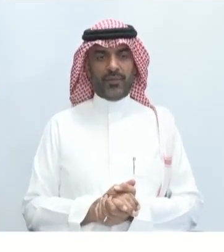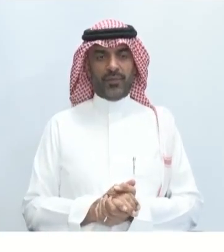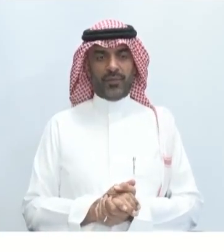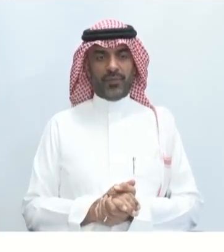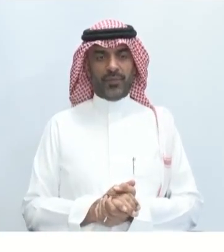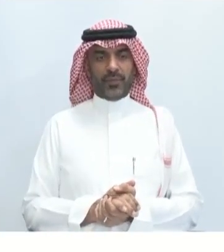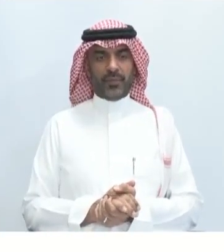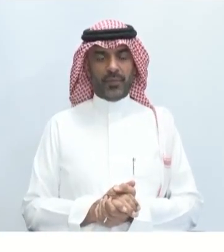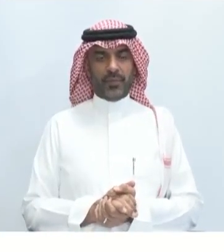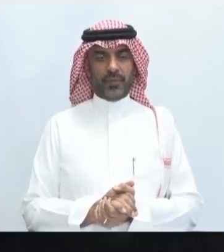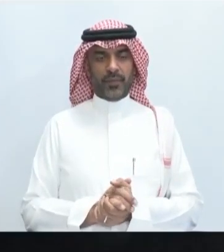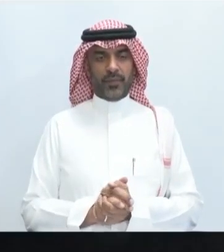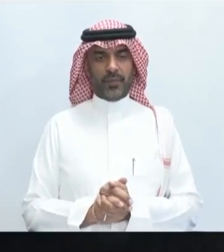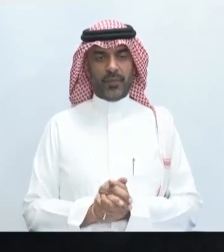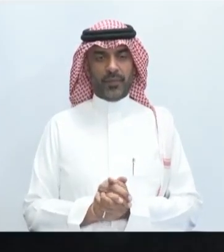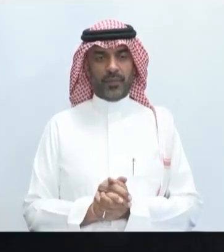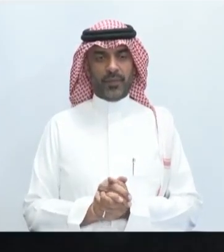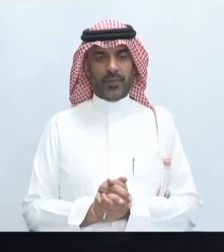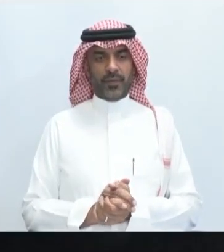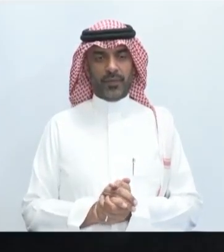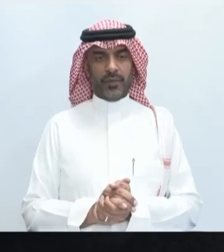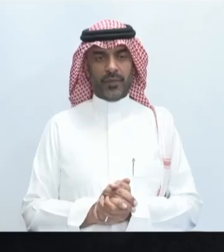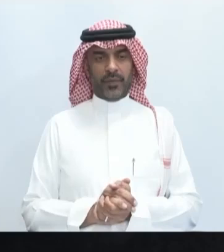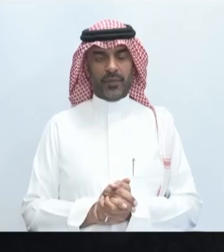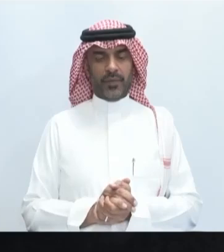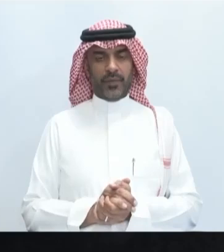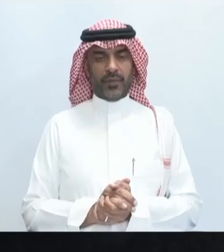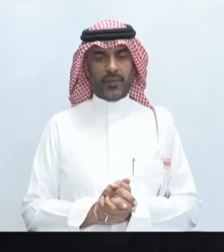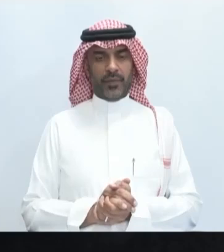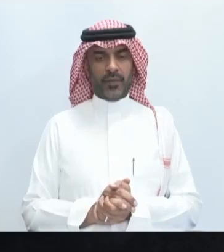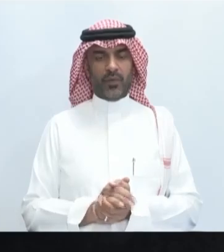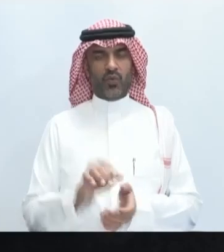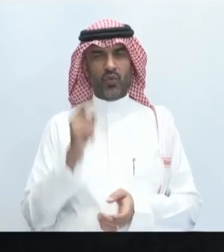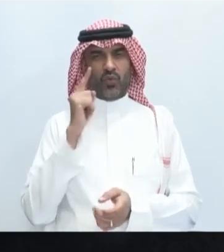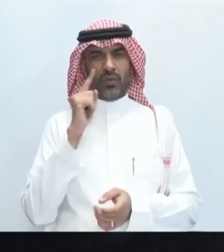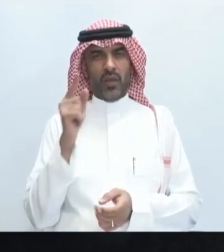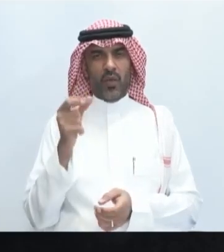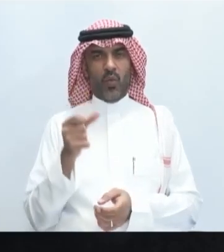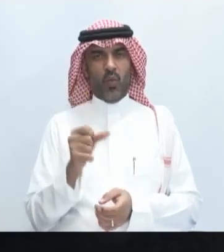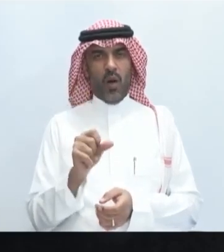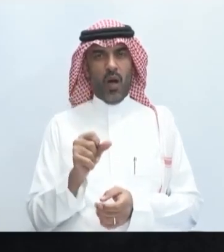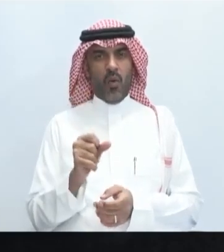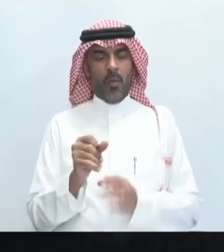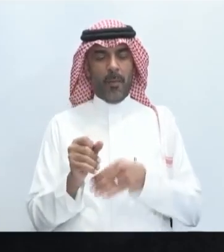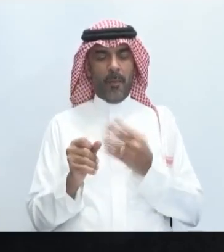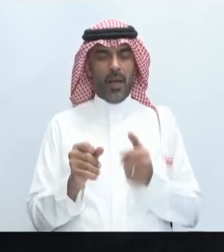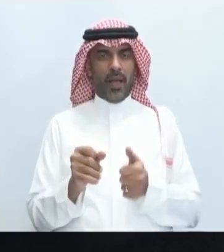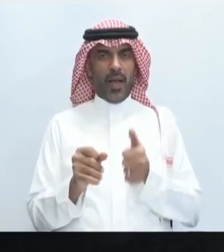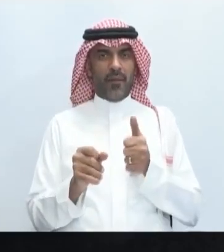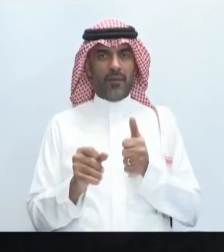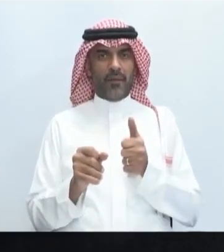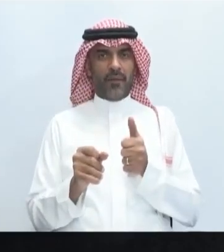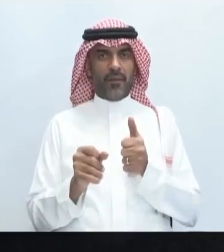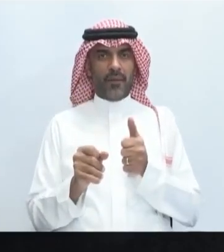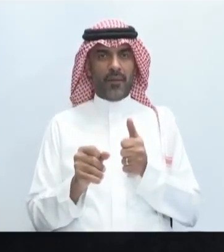كتبت بعد الواو هذه هي الالف الفارقه التي تفرق بين الواو التي هنا وهي